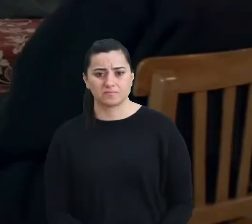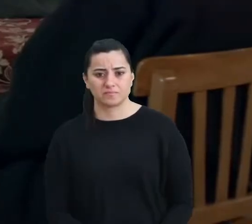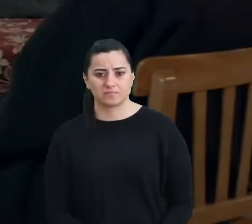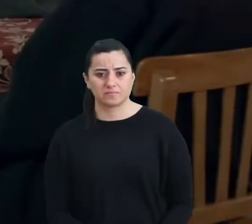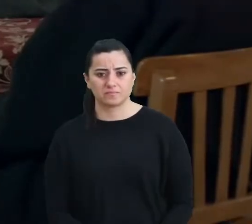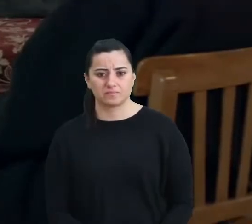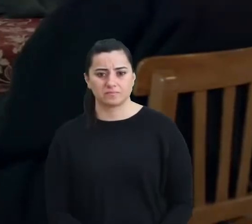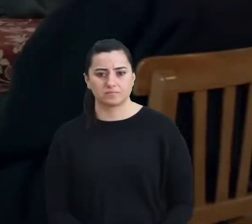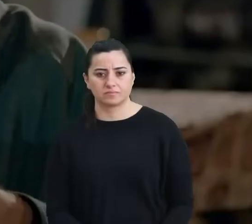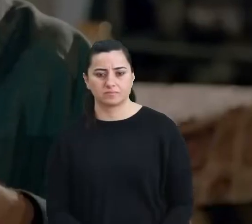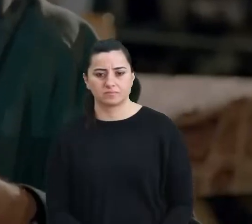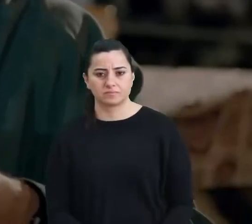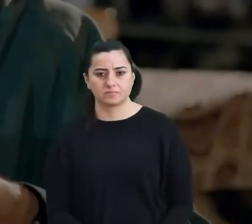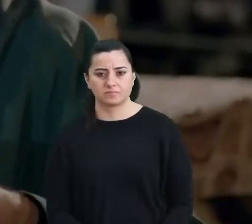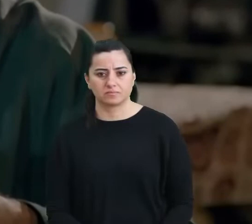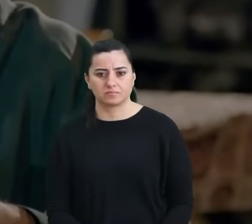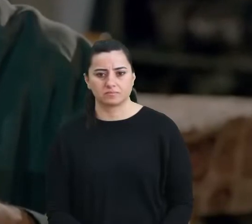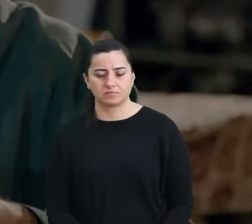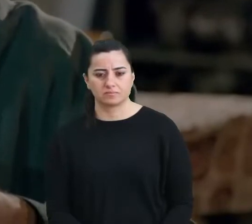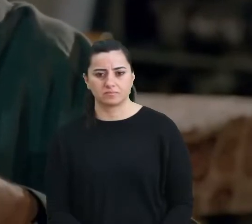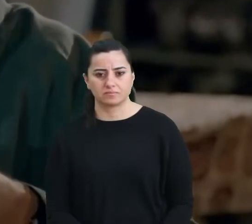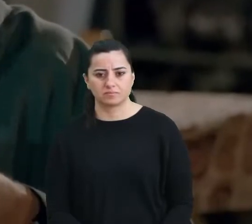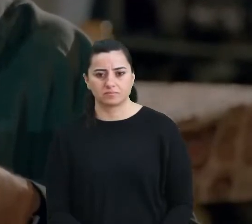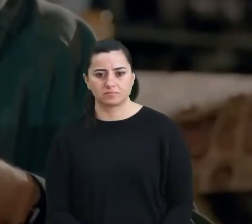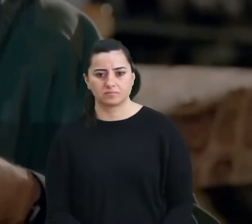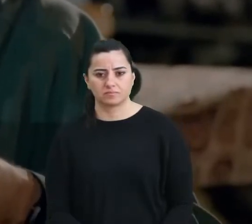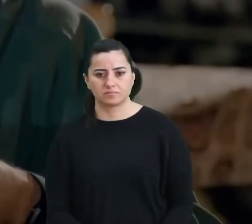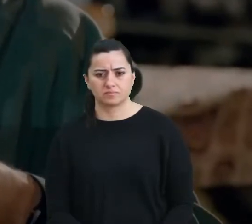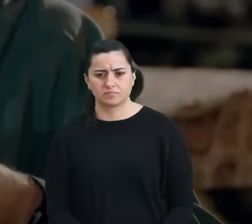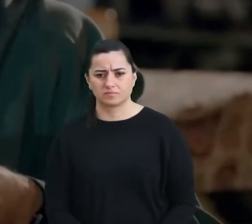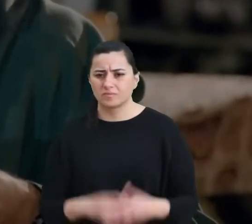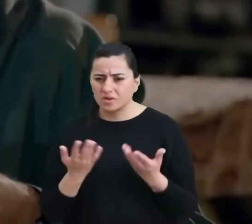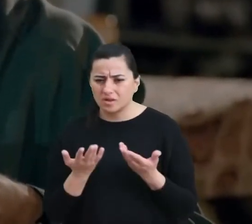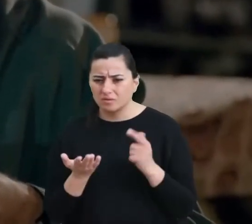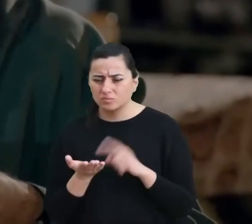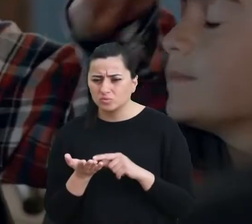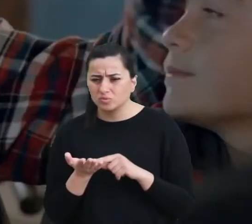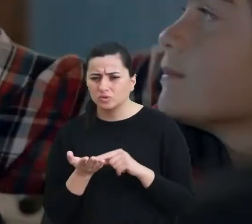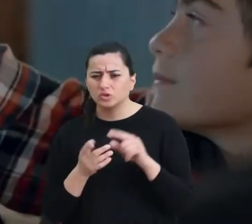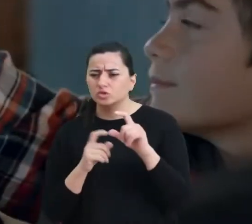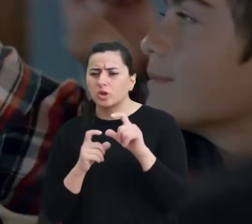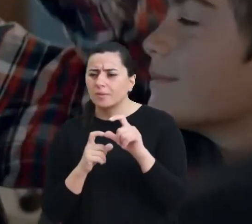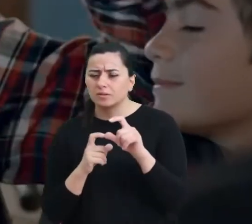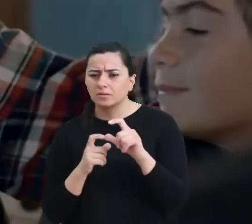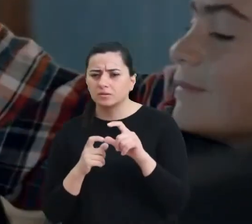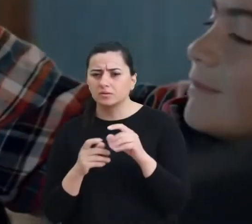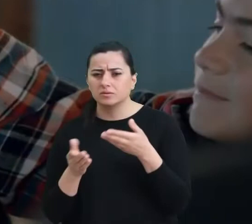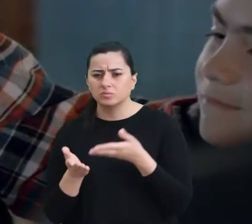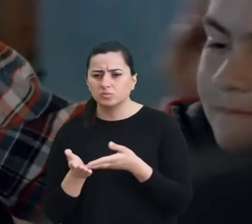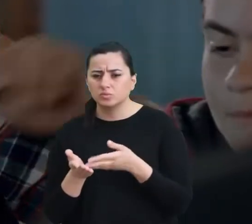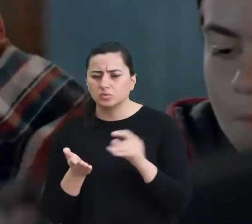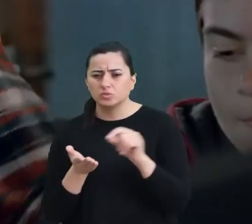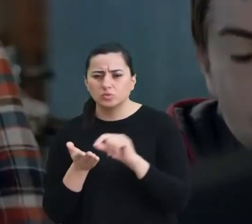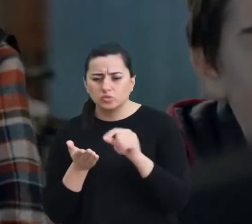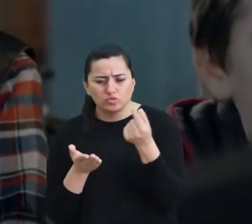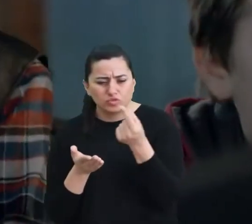Süleyman Ersin'in saçlarını severken Cemil gözlerini mektuba dikip bakıyor. Ne? Süleyman? Bu